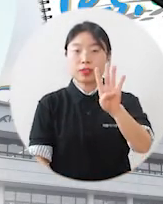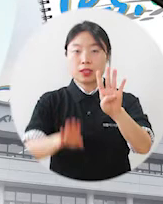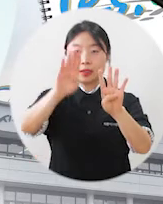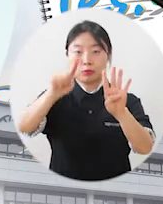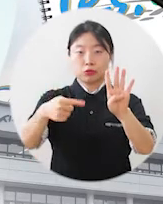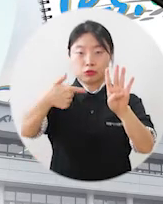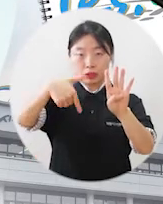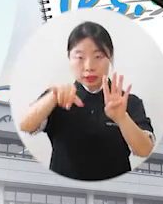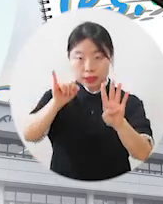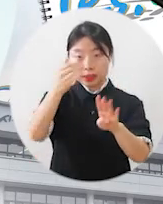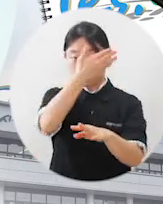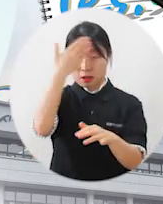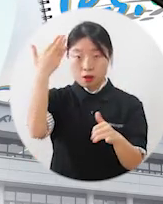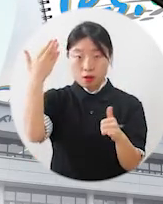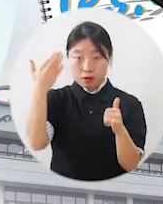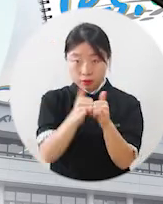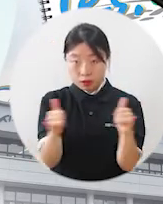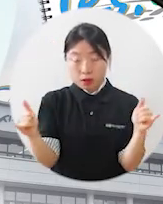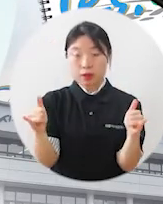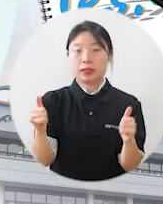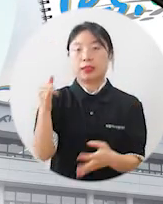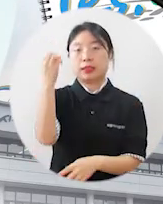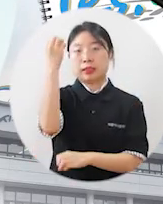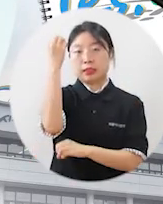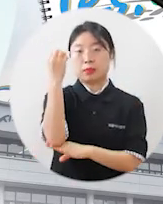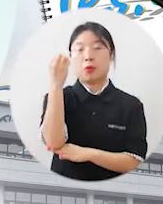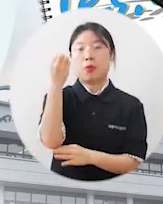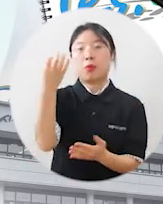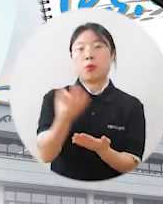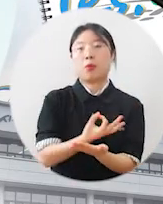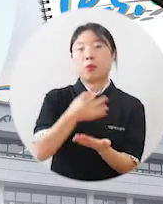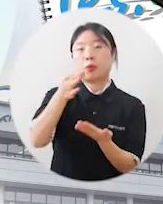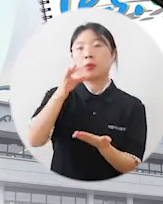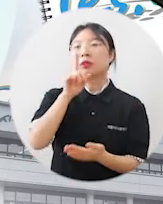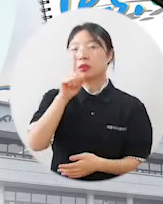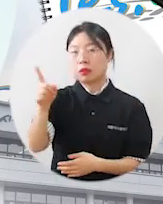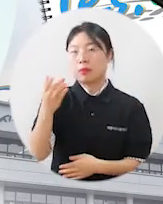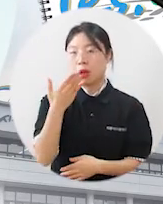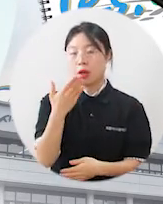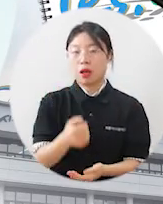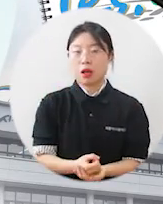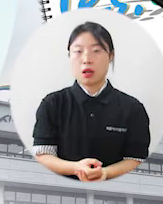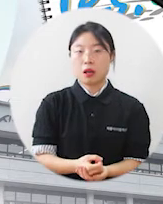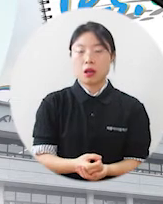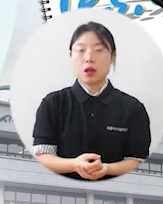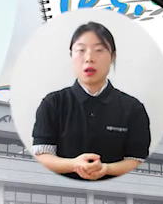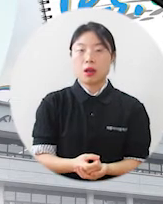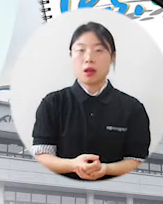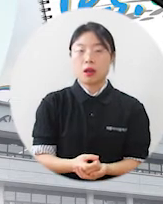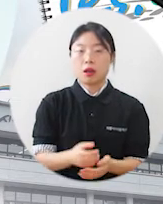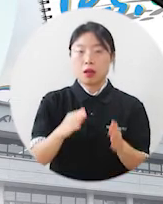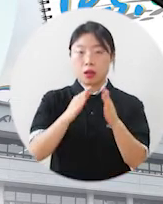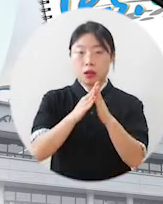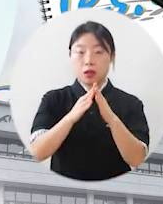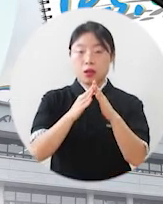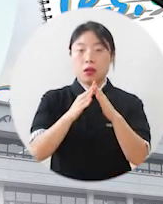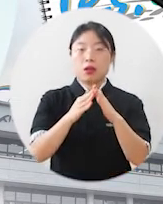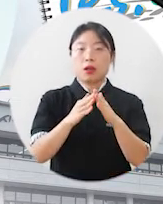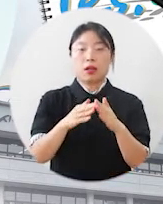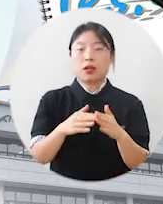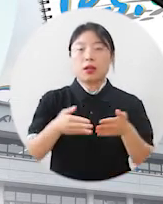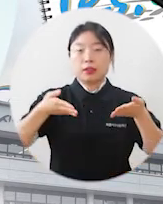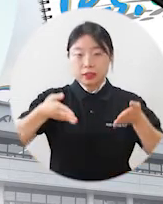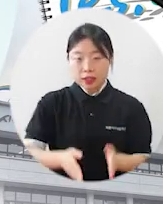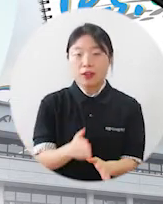4분기 청년기본소득 신청 안내입니다. 이번 4분기 청년기본소득 신청자는 1995년 10월